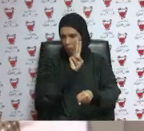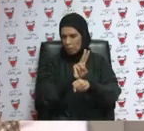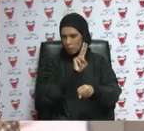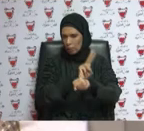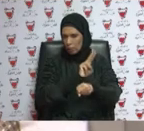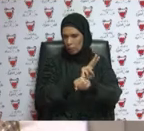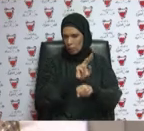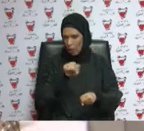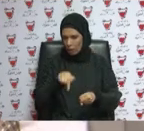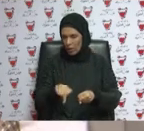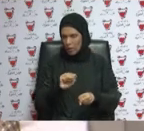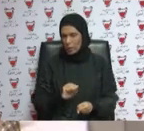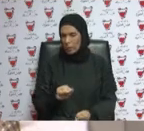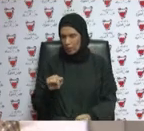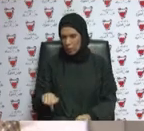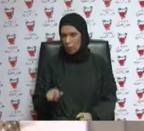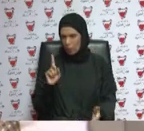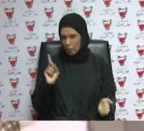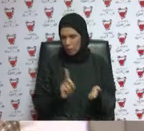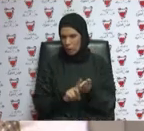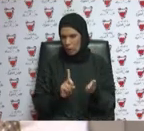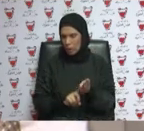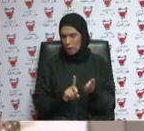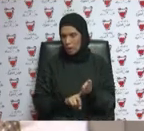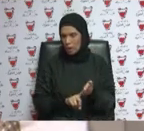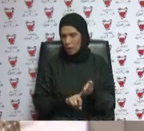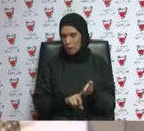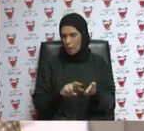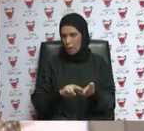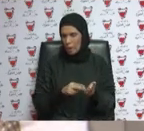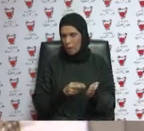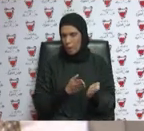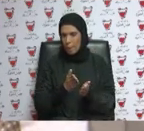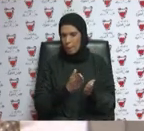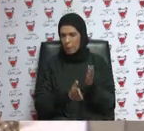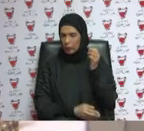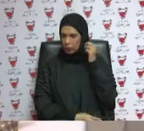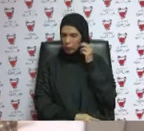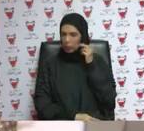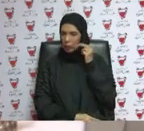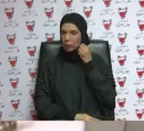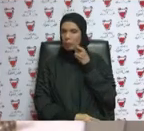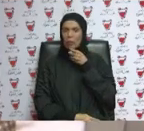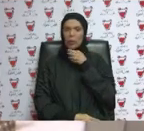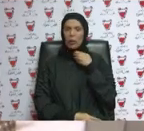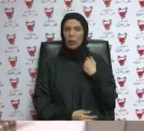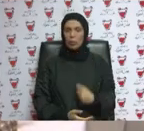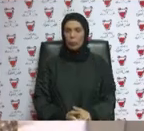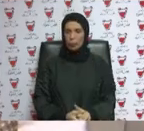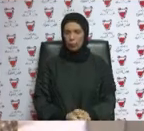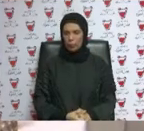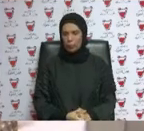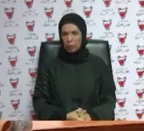هناك قانون معين يلزمهم أو مثلا إجراءات معينة؟ مع الرئيس ذكر